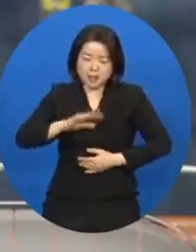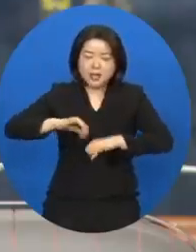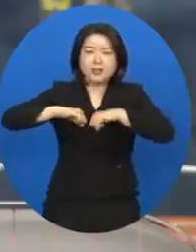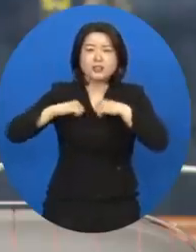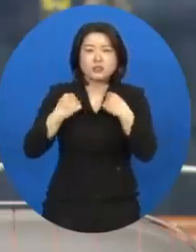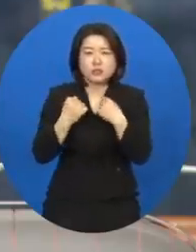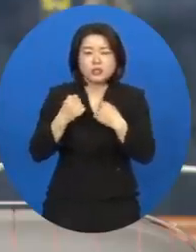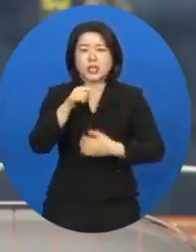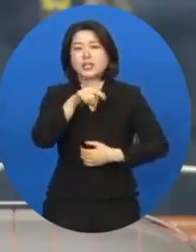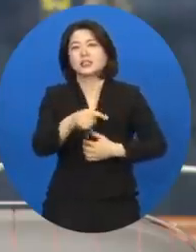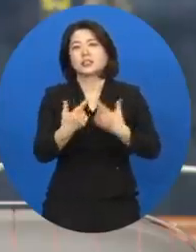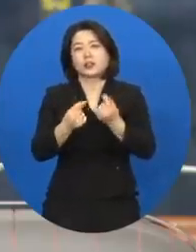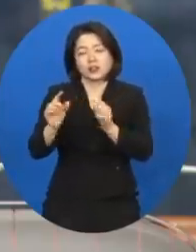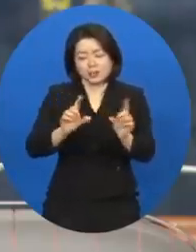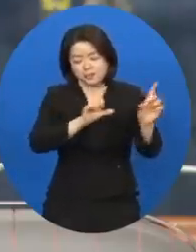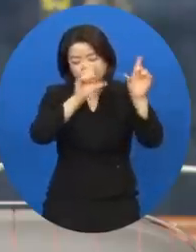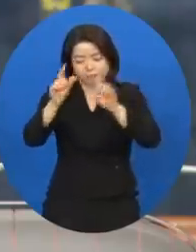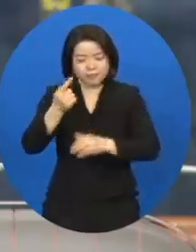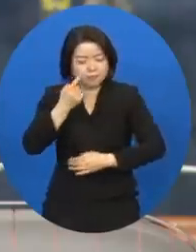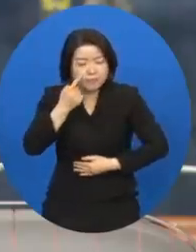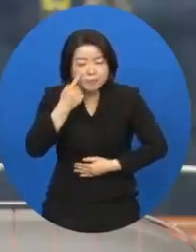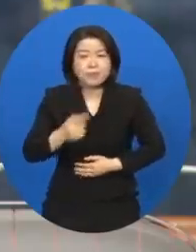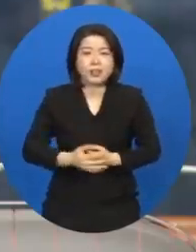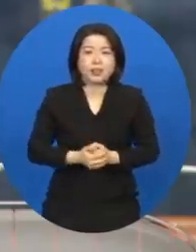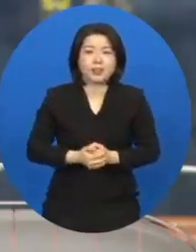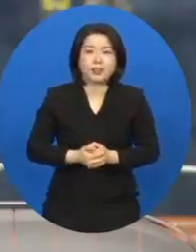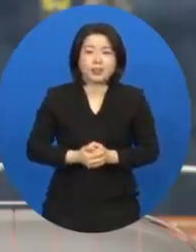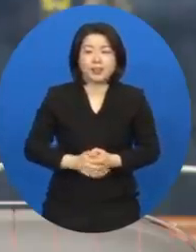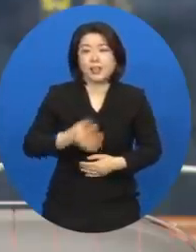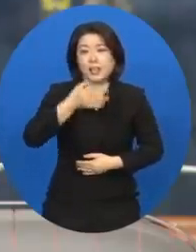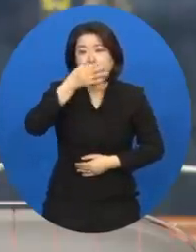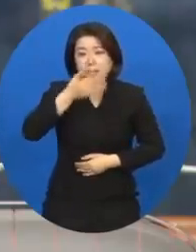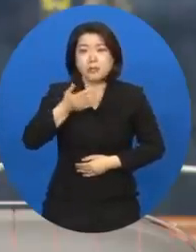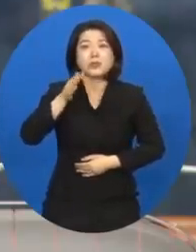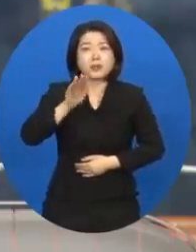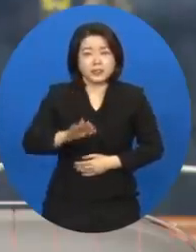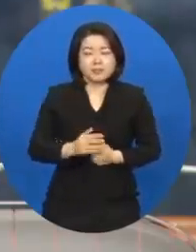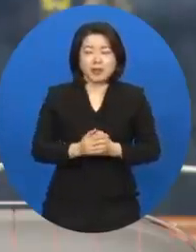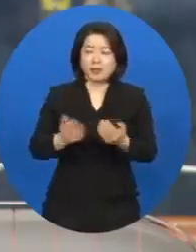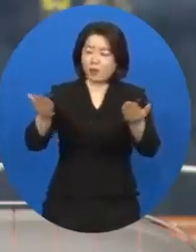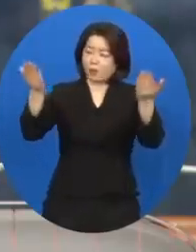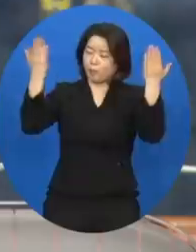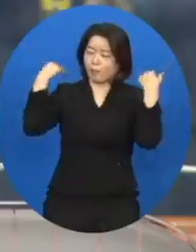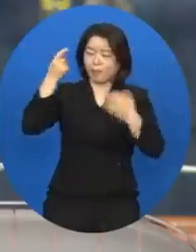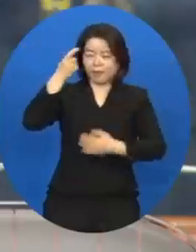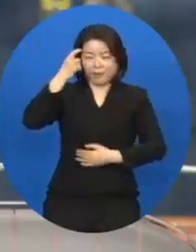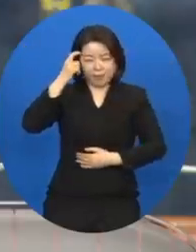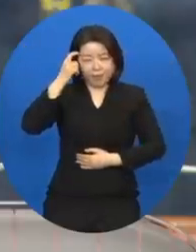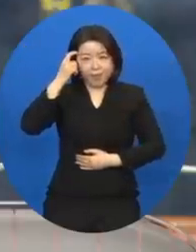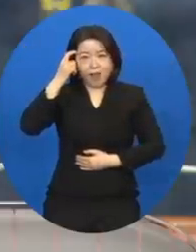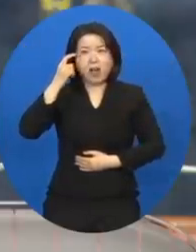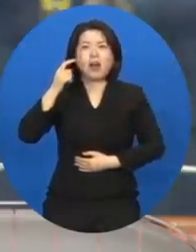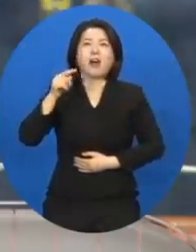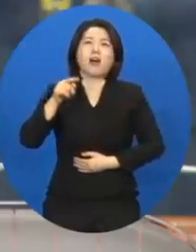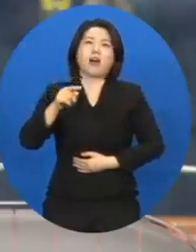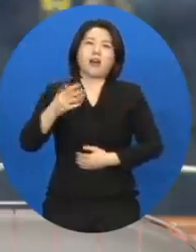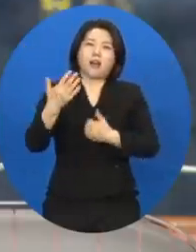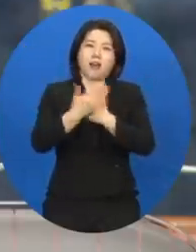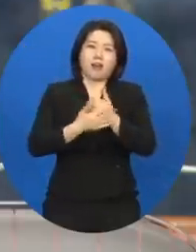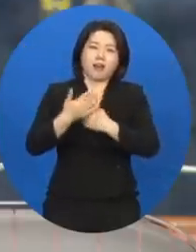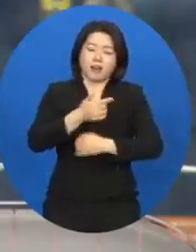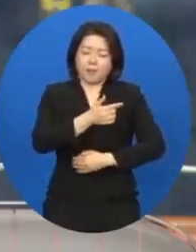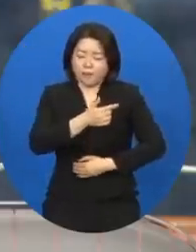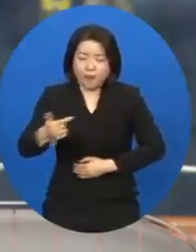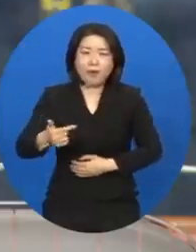그렇게 살아보자. 힘들기는 했었는데 지나고 보니까 그 은혜가 말할 수 없이